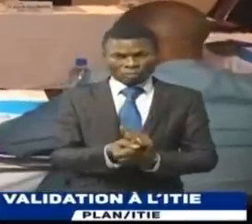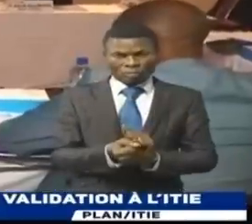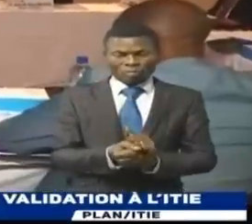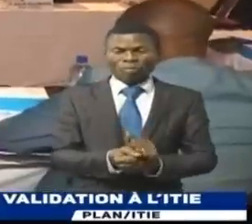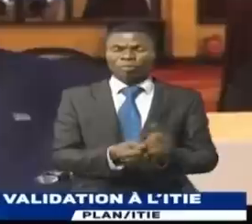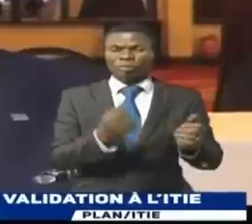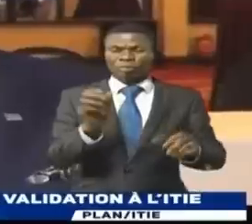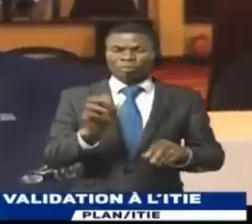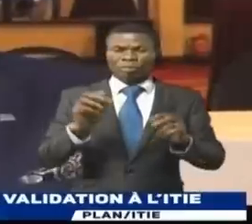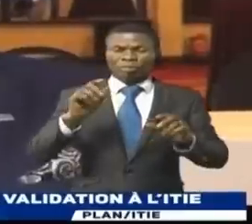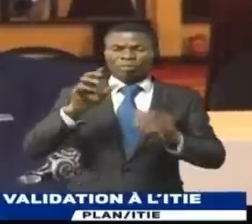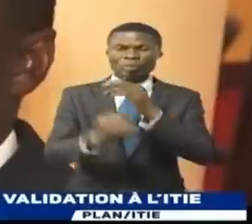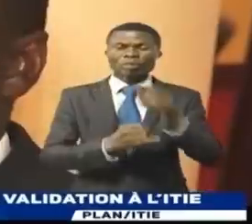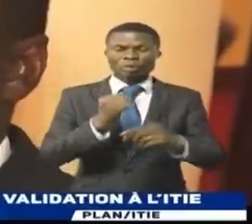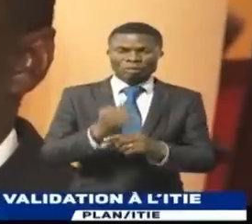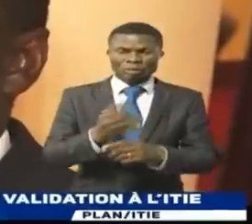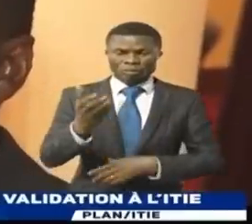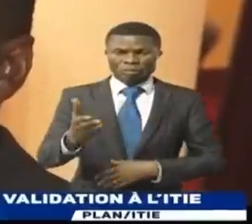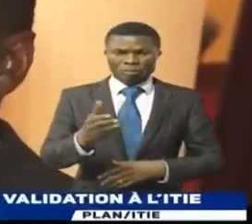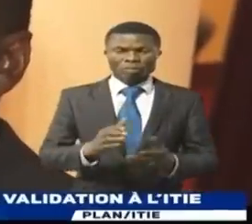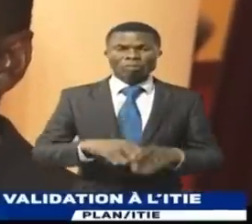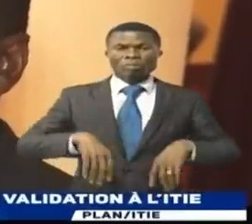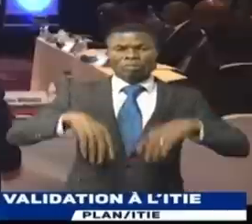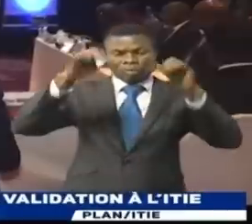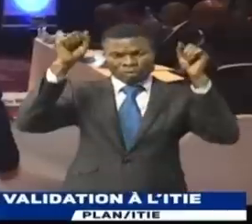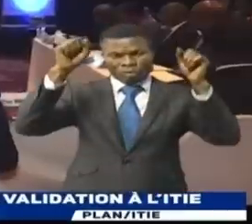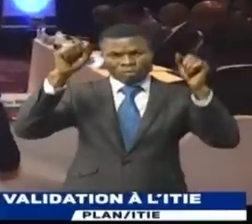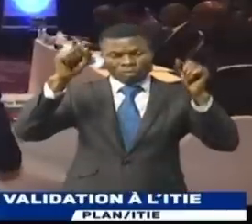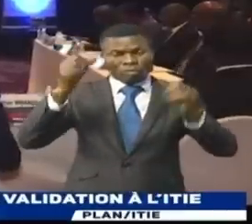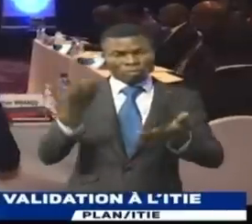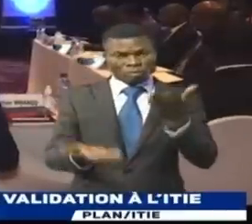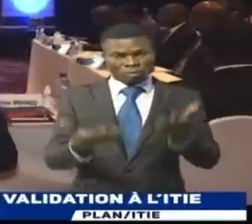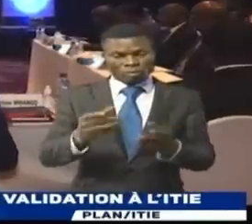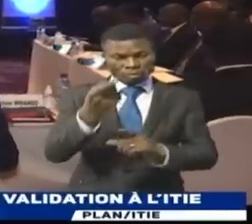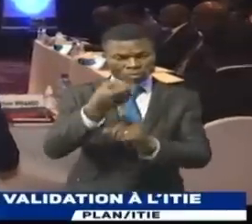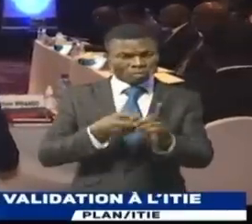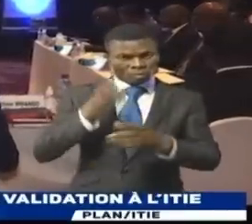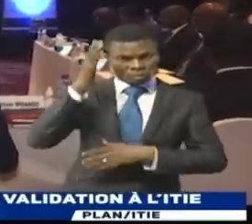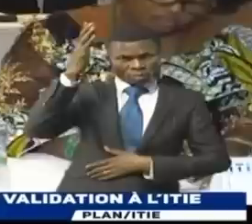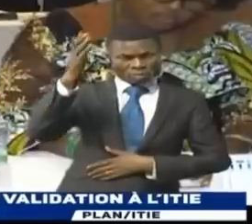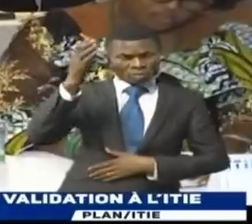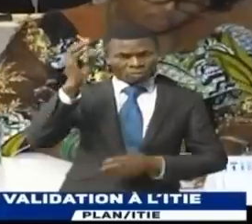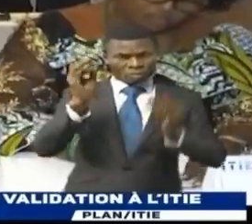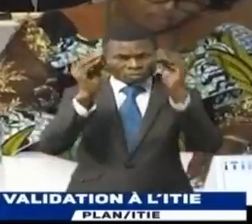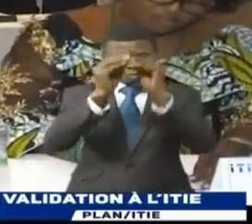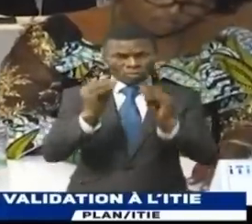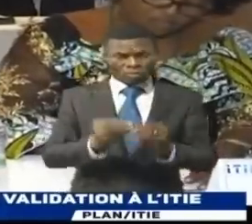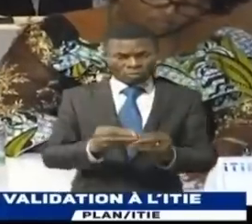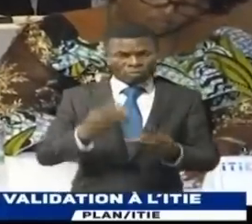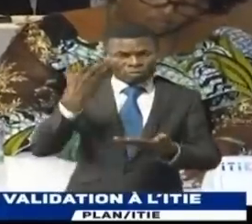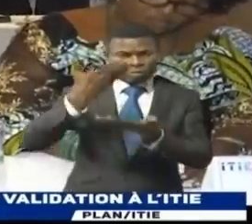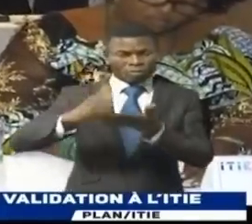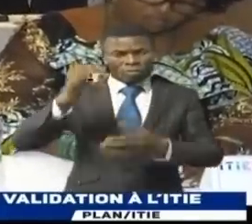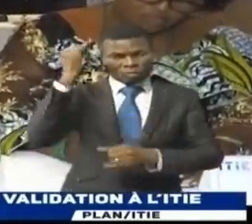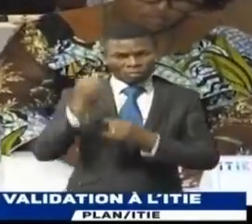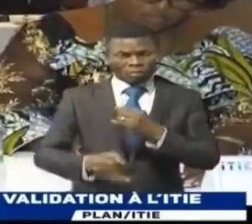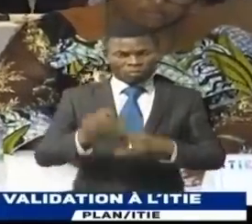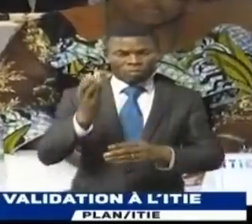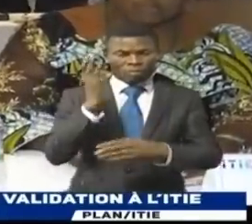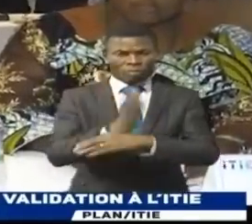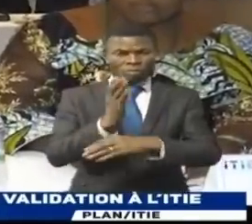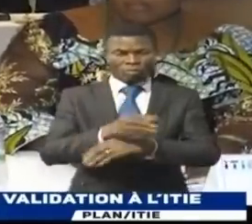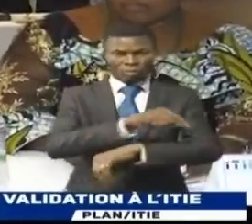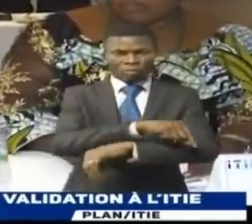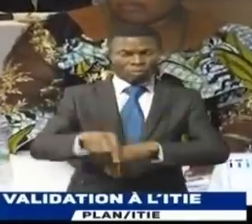ITIE international. La validation, je pense que le mois prochain, nous allons atteindre le stade final parce que le conseil d'administration de